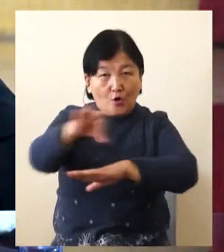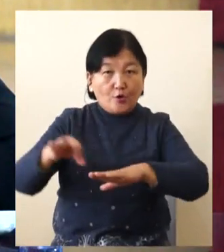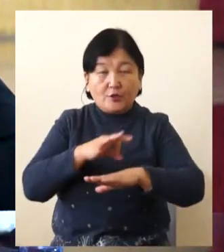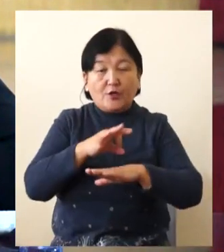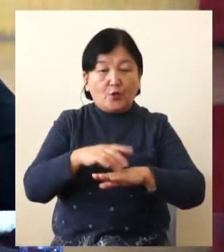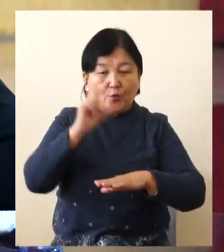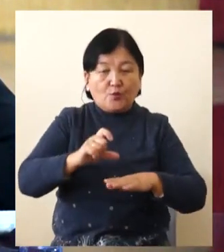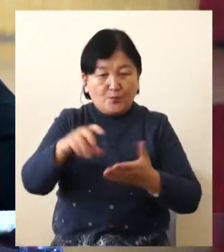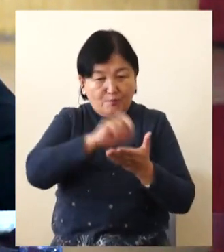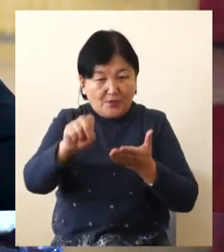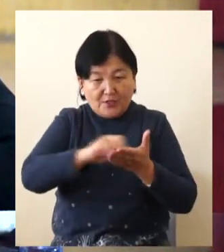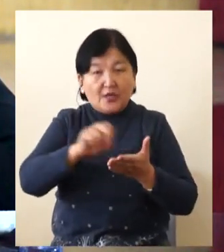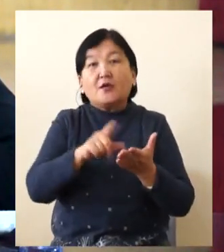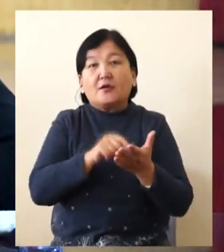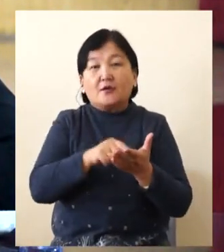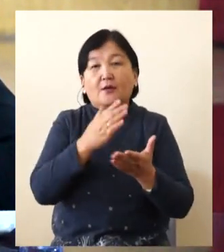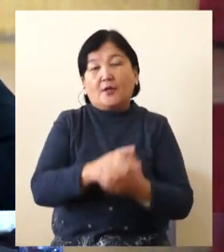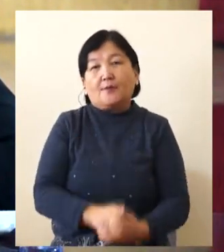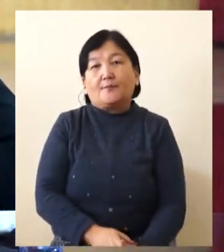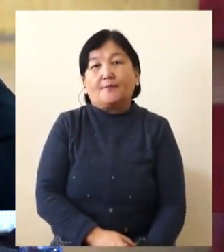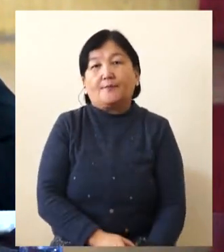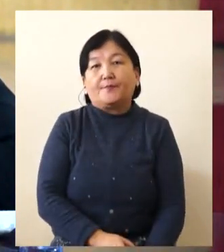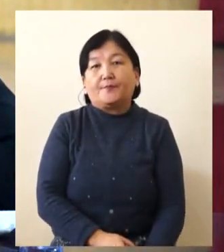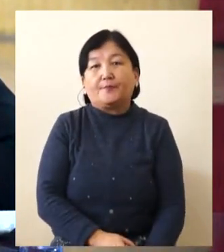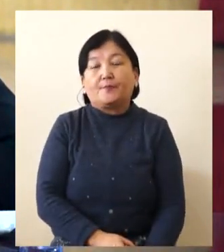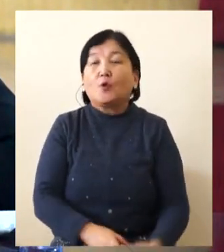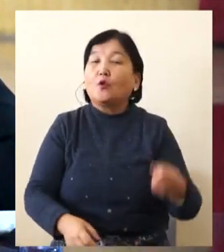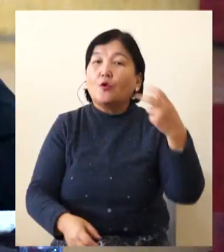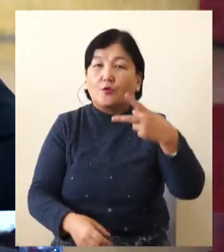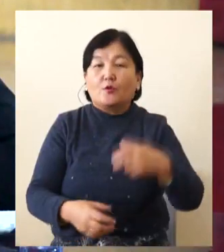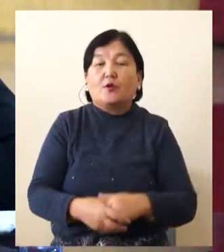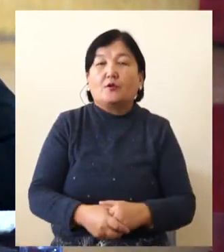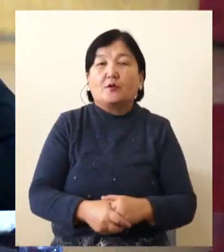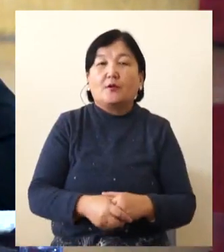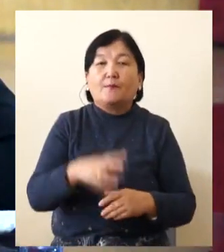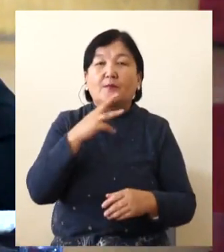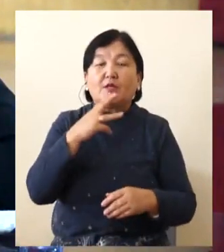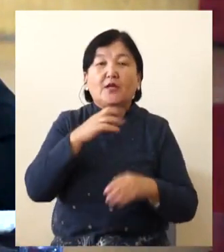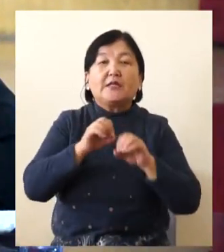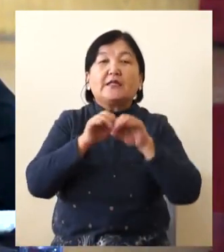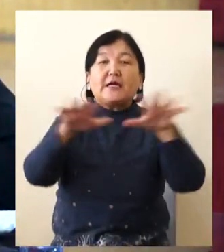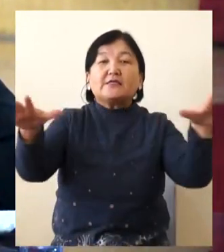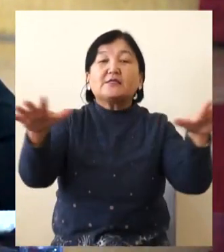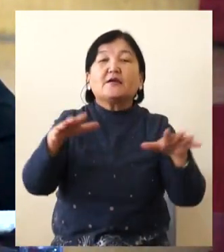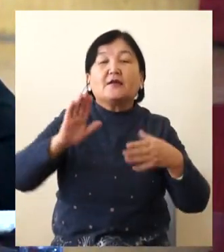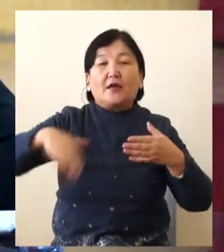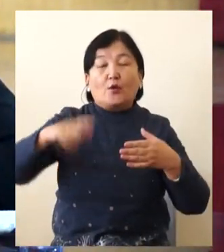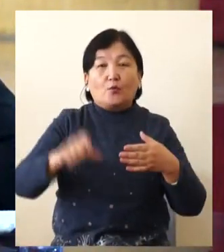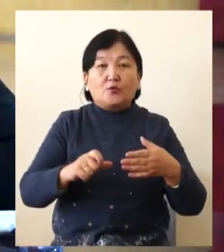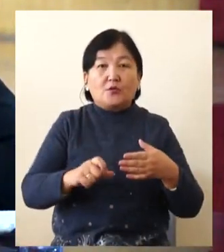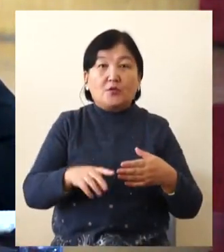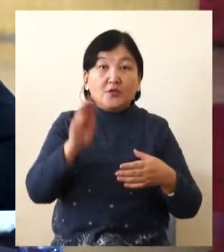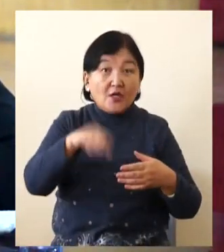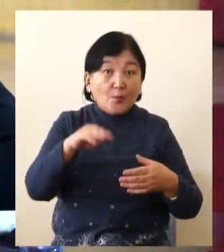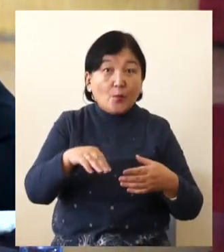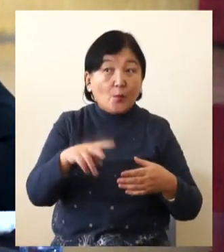наазахын хүн болгон бичээд байх хэрэгтэй сошиал медиа. За, хоёрдугаар тийм мэдээлэл тарсны дараа хүмүүс үгүй